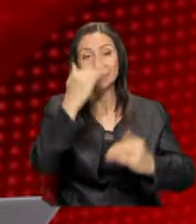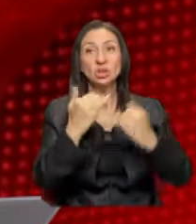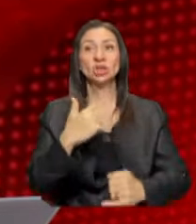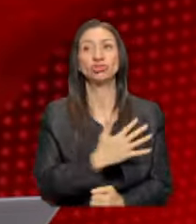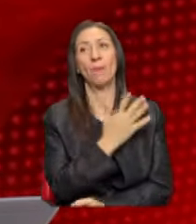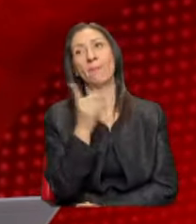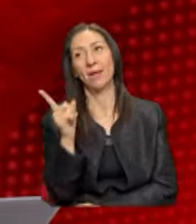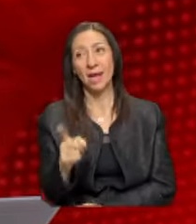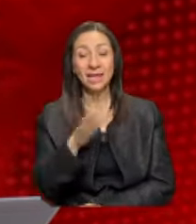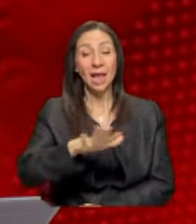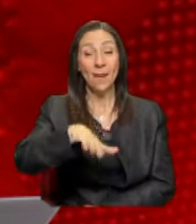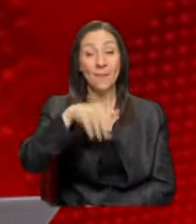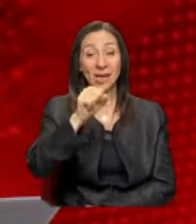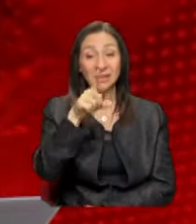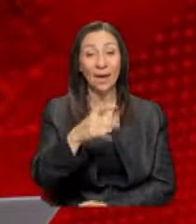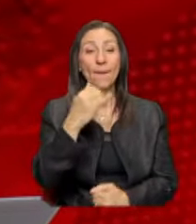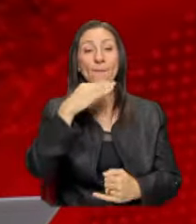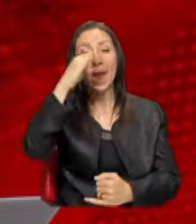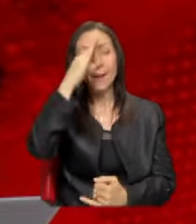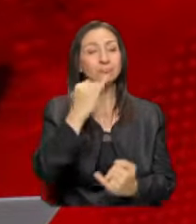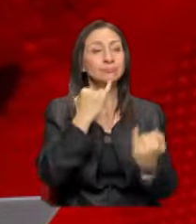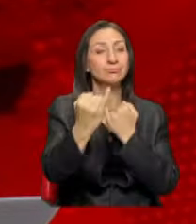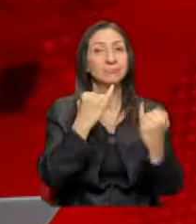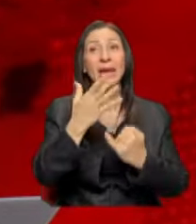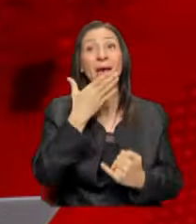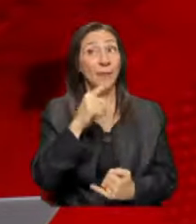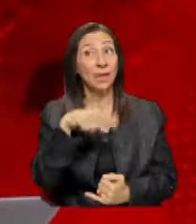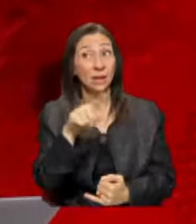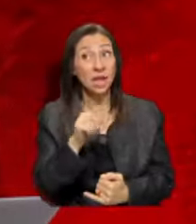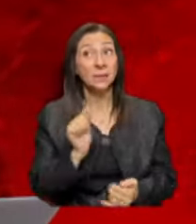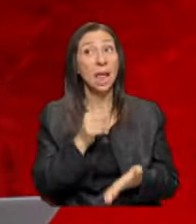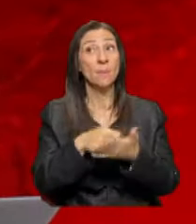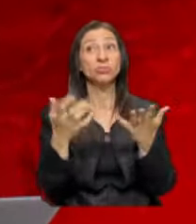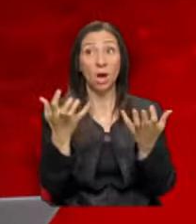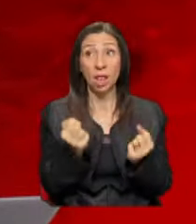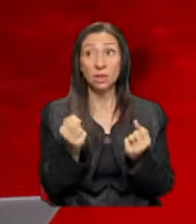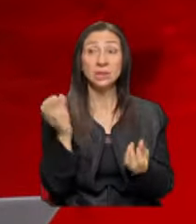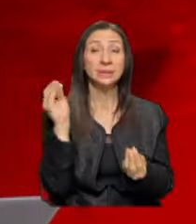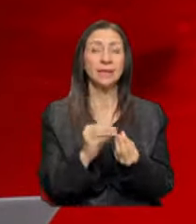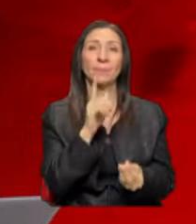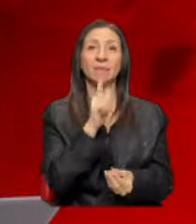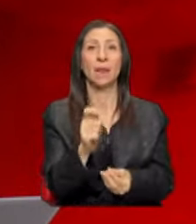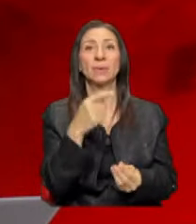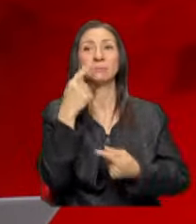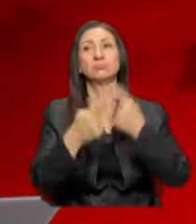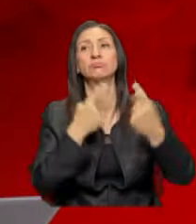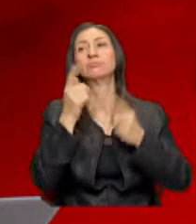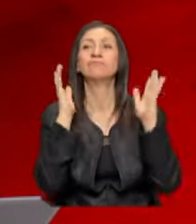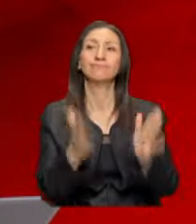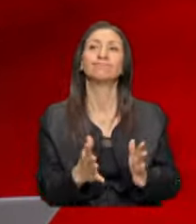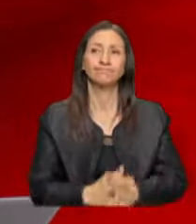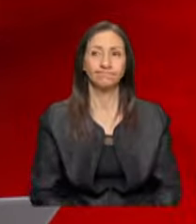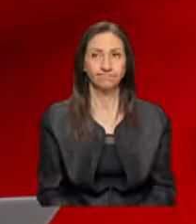CHP oldu genel merkezlerdeki bayramlaşmada emeklinin asgari ücretlinin zam talebi gündemdeydi